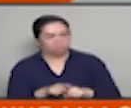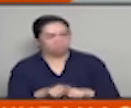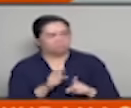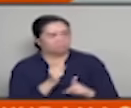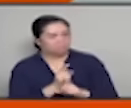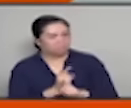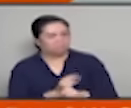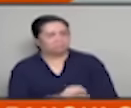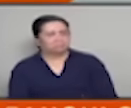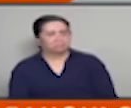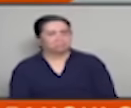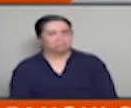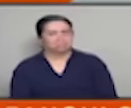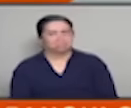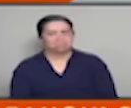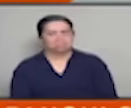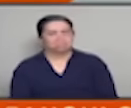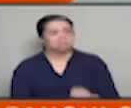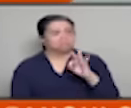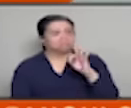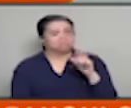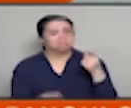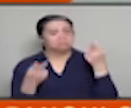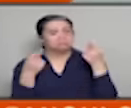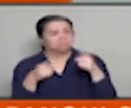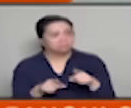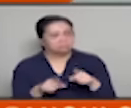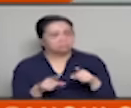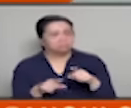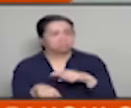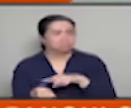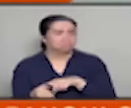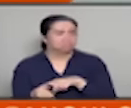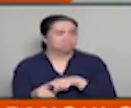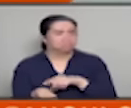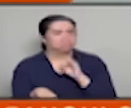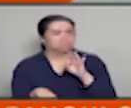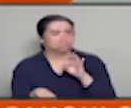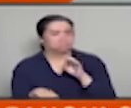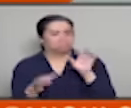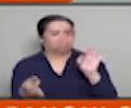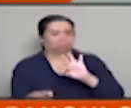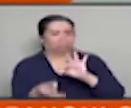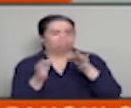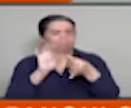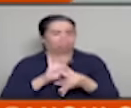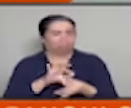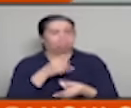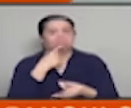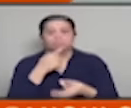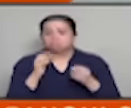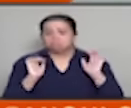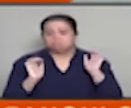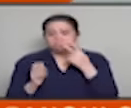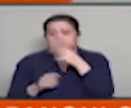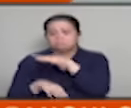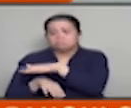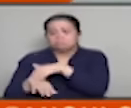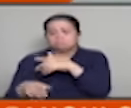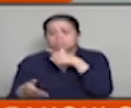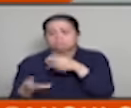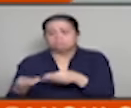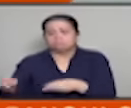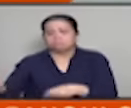Di ba? Opo. Pag dumating yung panahon na siya'y binabaliktad, sabihin niya, ayun, no, pinatawag ko